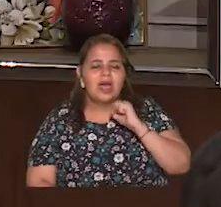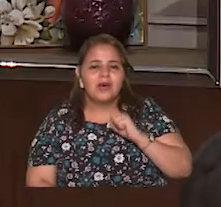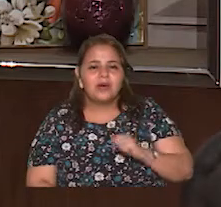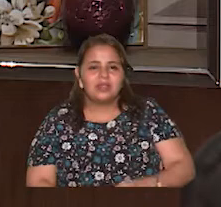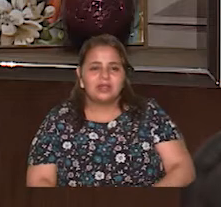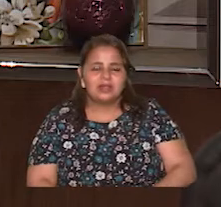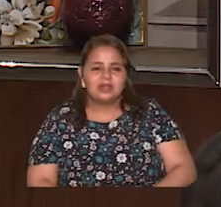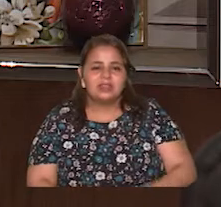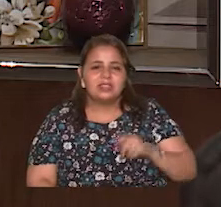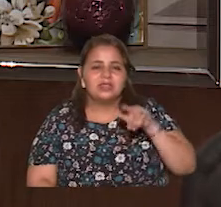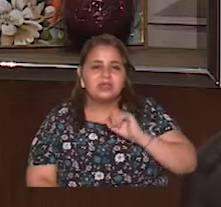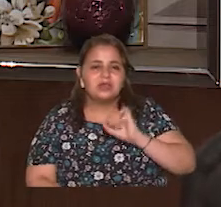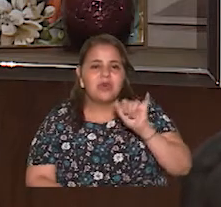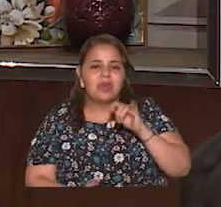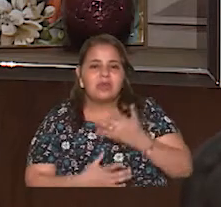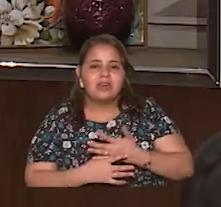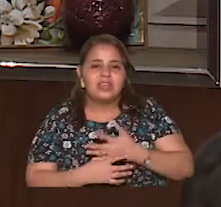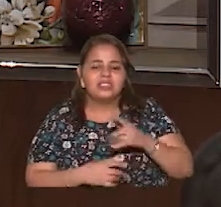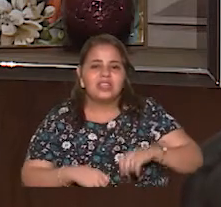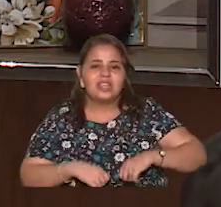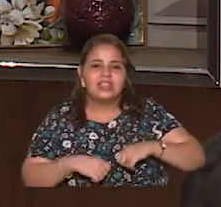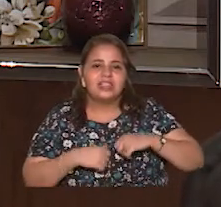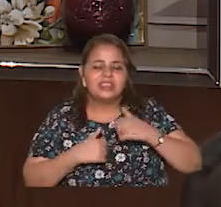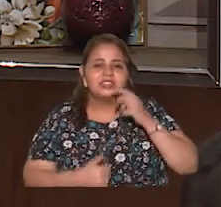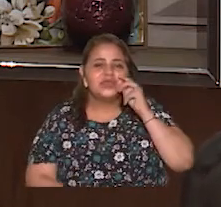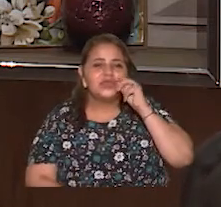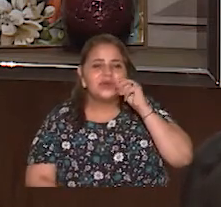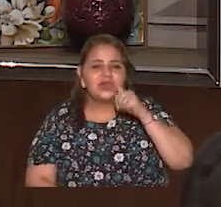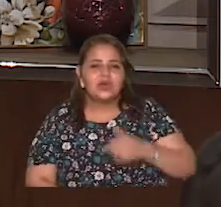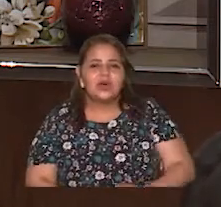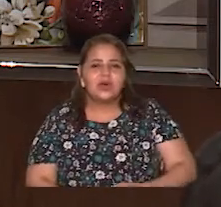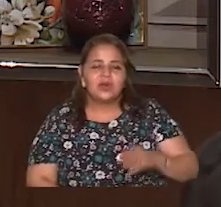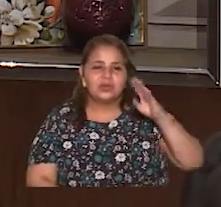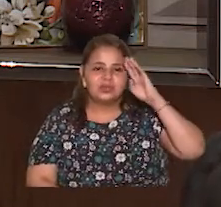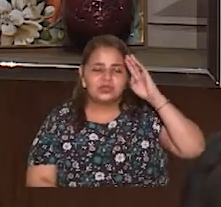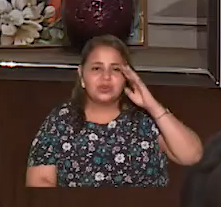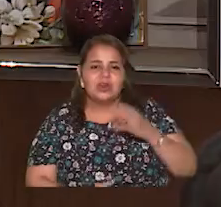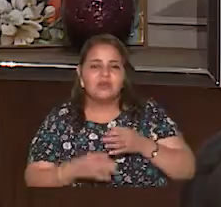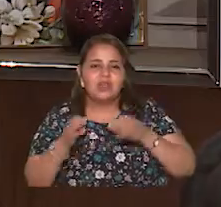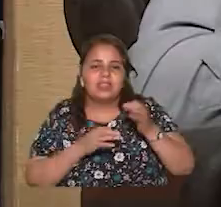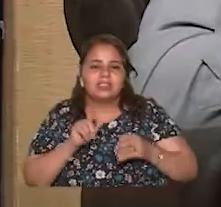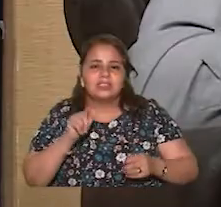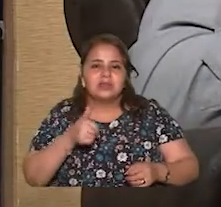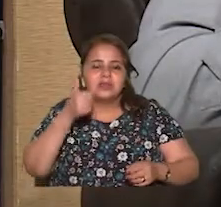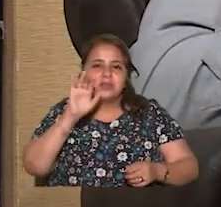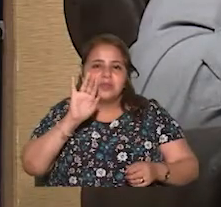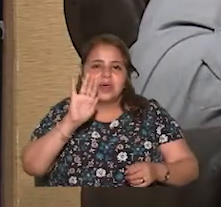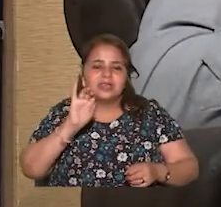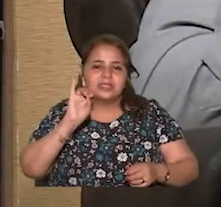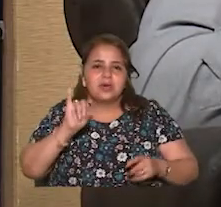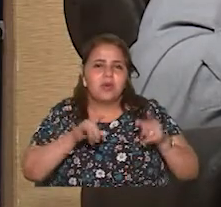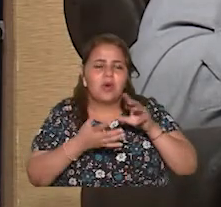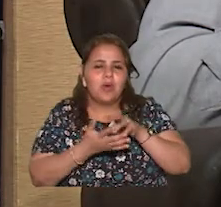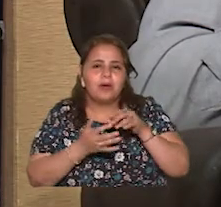لكل إنسان فعلا عاوز يعيش حياة الرجولة الحقيقية. كل الشكر لباشمهندس باسم عبد الملك، مؤسس مبادرة